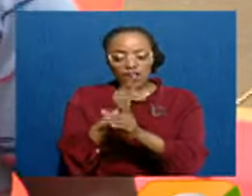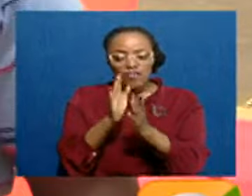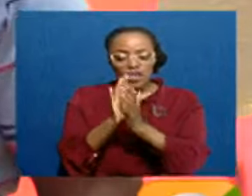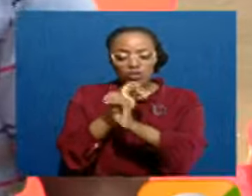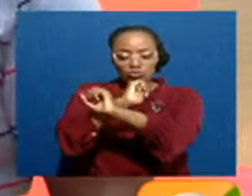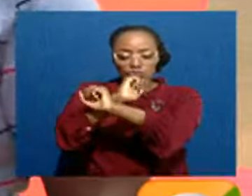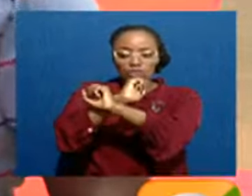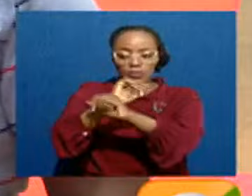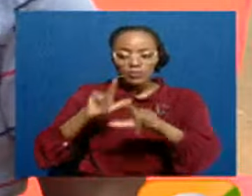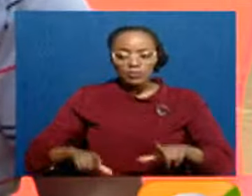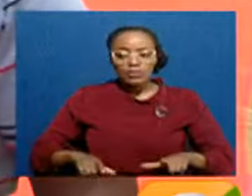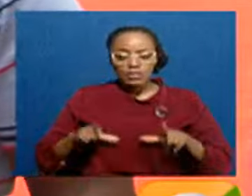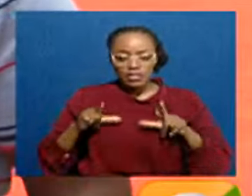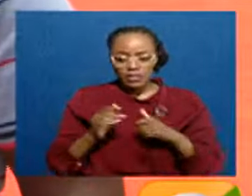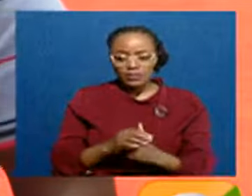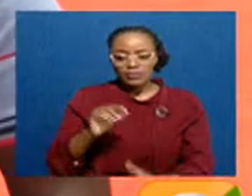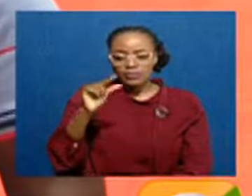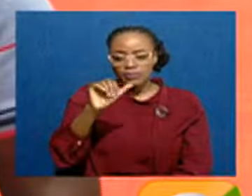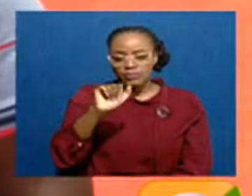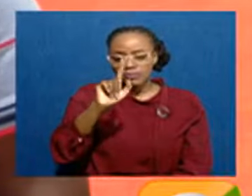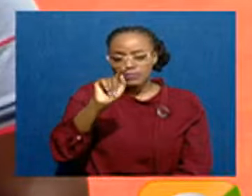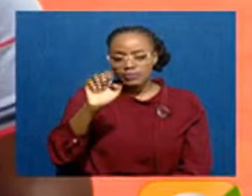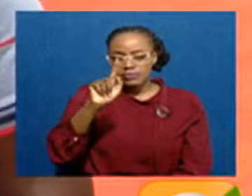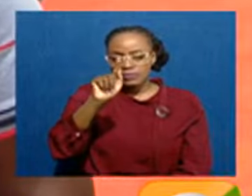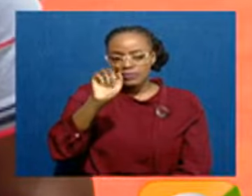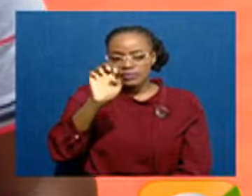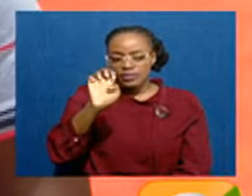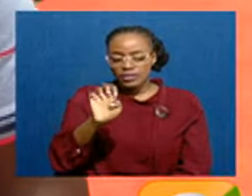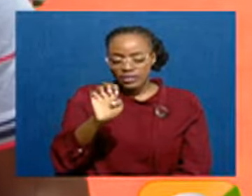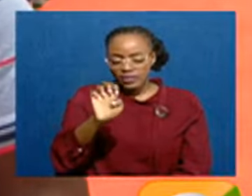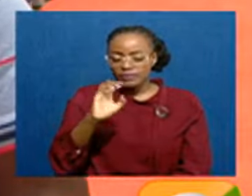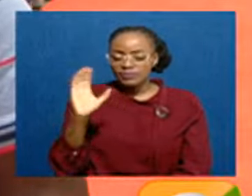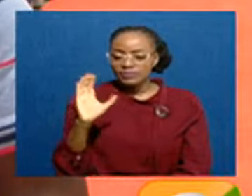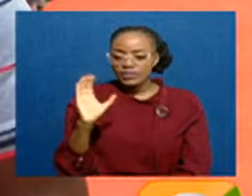kulinda maisha. Gatete